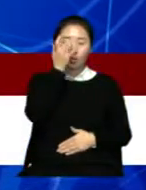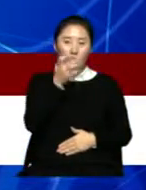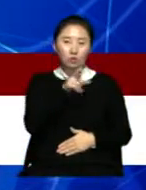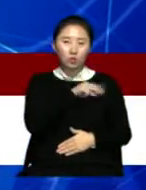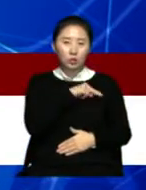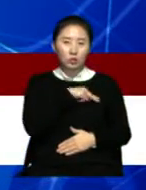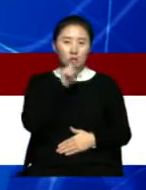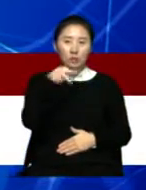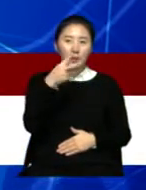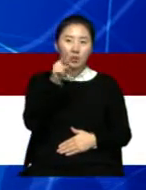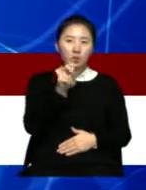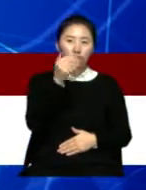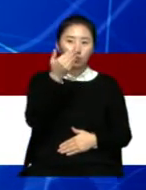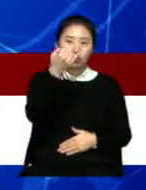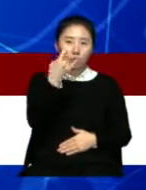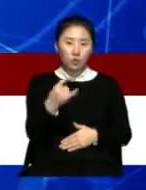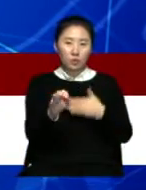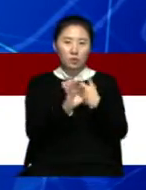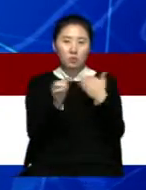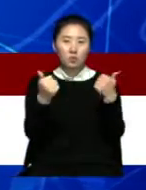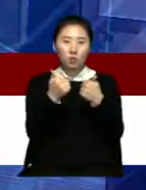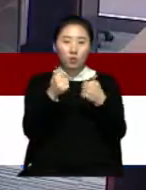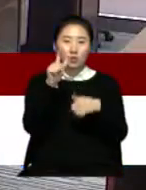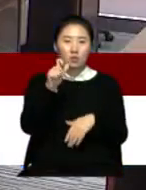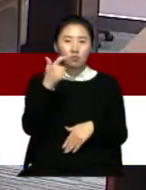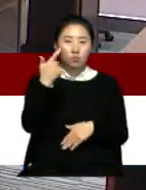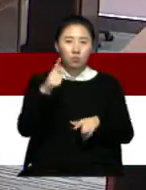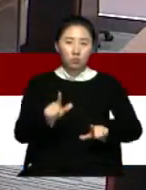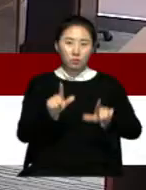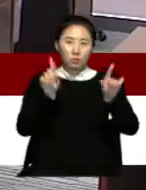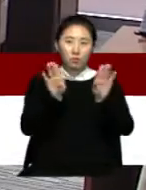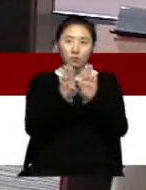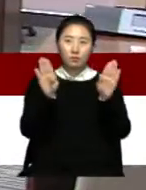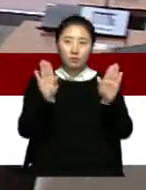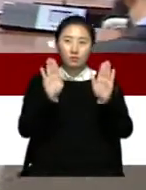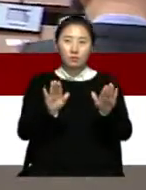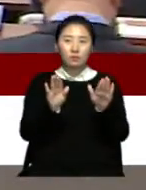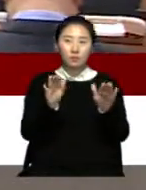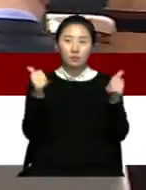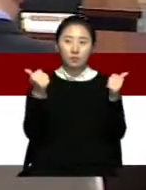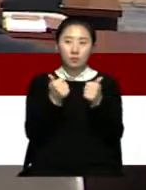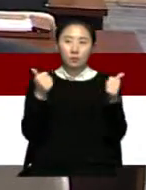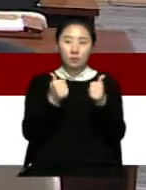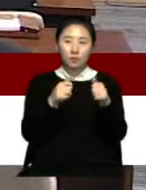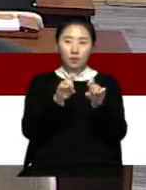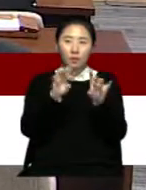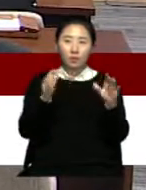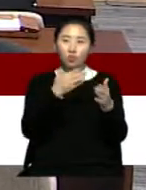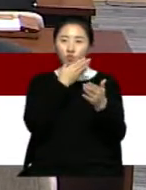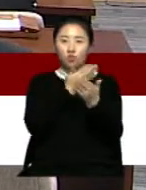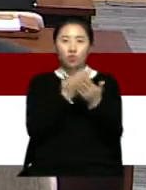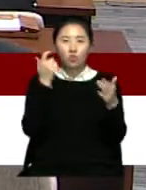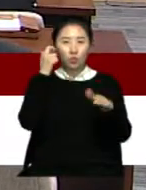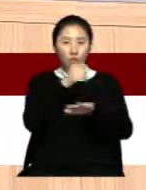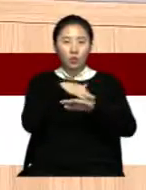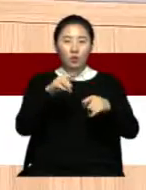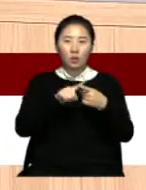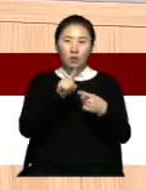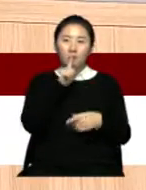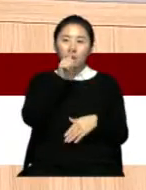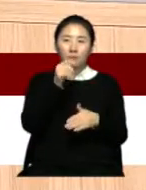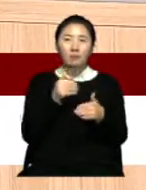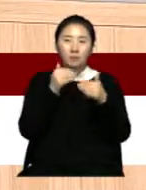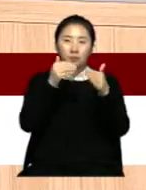용산구의회 229회 임시회가 16일 열렸습니다. 이번 임시회에선 올해 각국의 주요 업무 계획에 대한